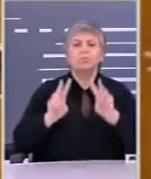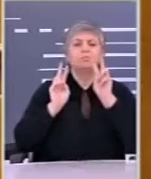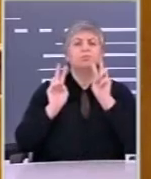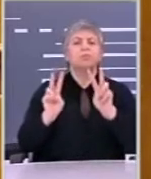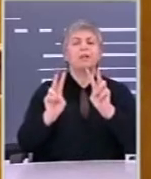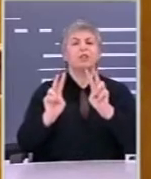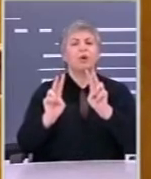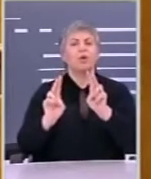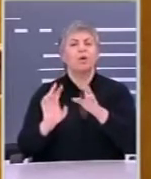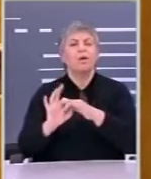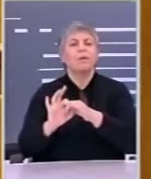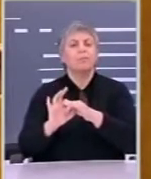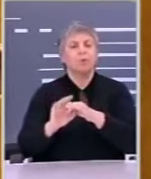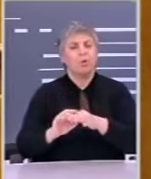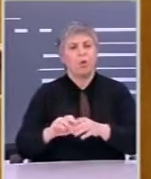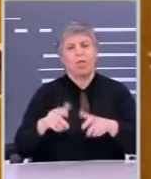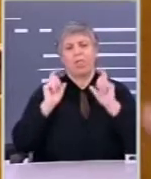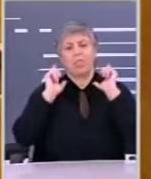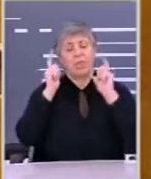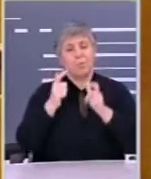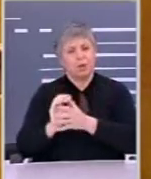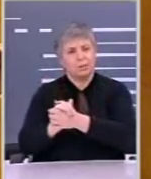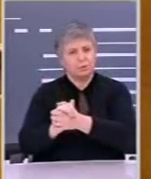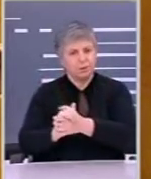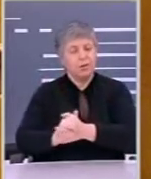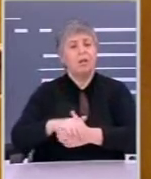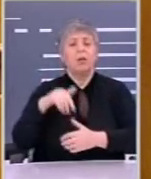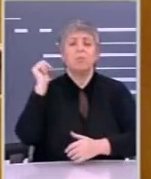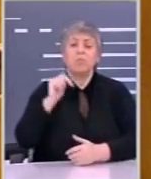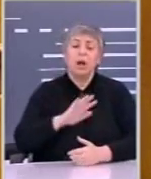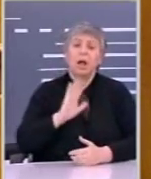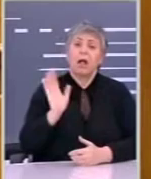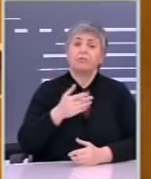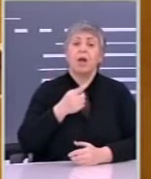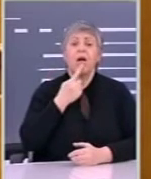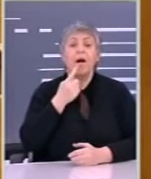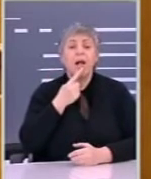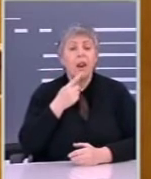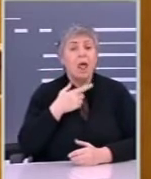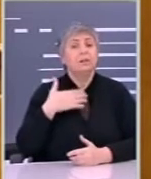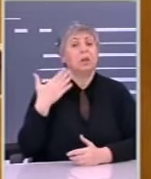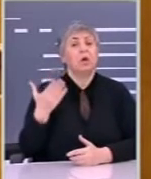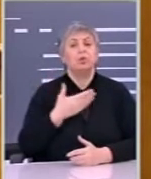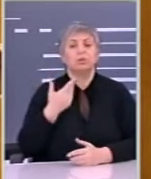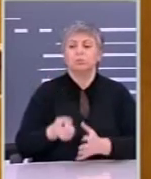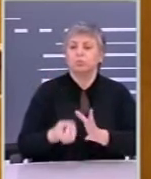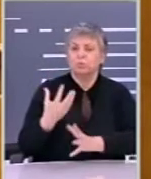που υποτίθεται ότι βρισκόσαστε σε μια φάση ανασύνταξης, βρισκόσαστε στα ξαναδοχεία ξανά όλα τα παλιά πρόσωπα,